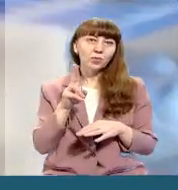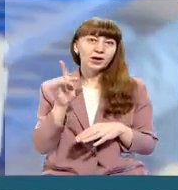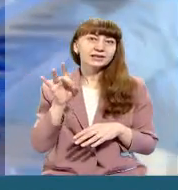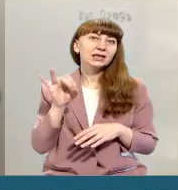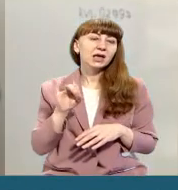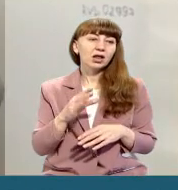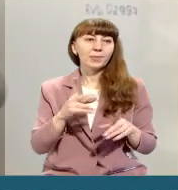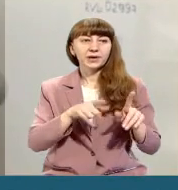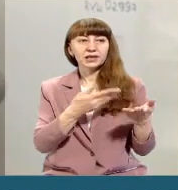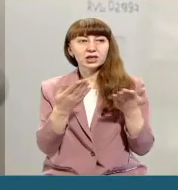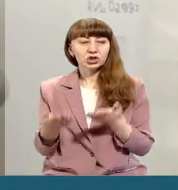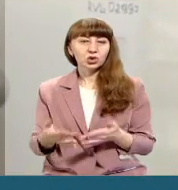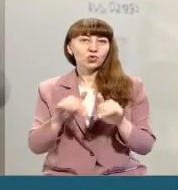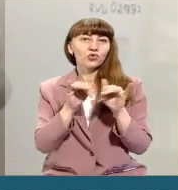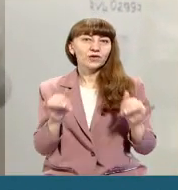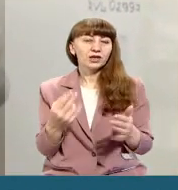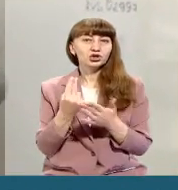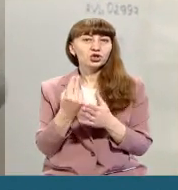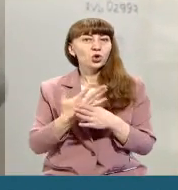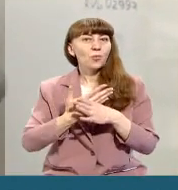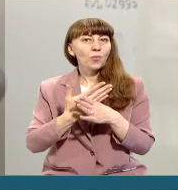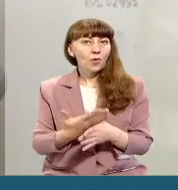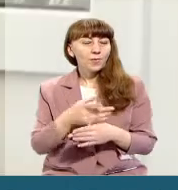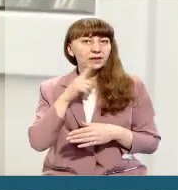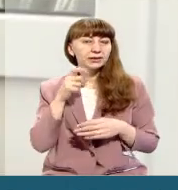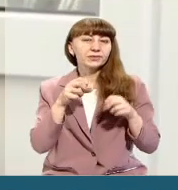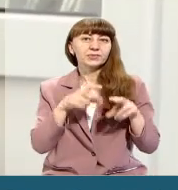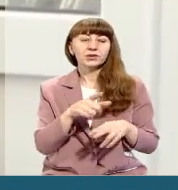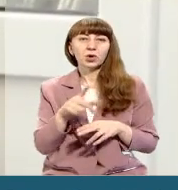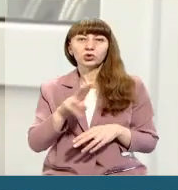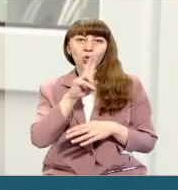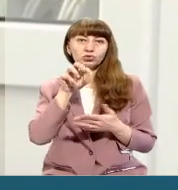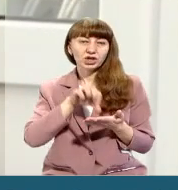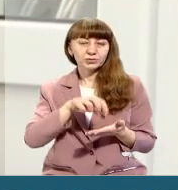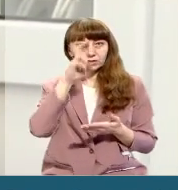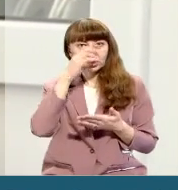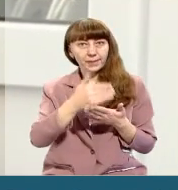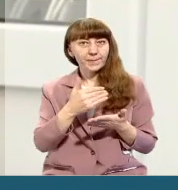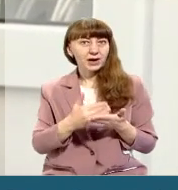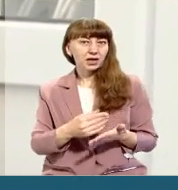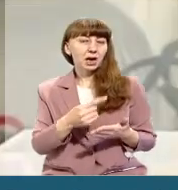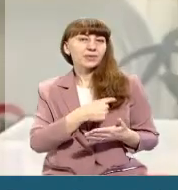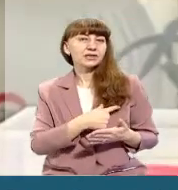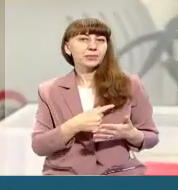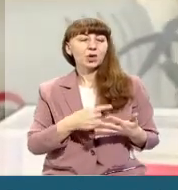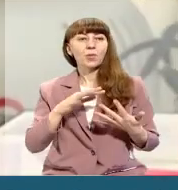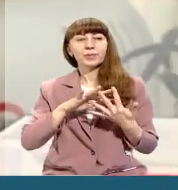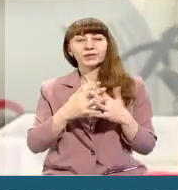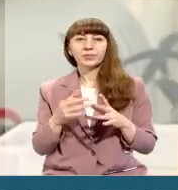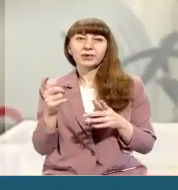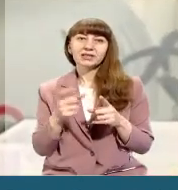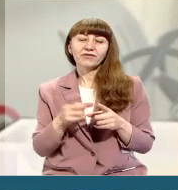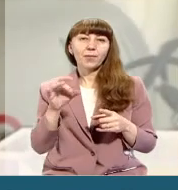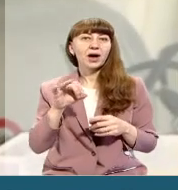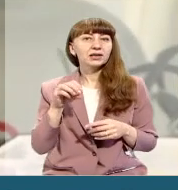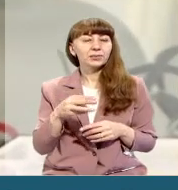увеличить подъёмные пособия молодым специалистам участникам госпрограммы с дипломом в село также в населённых пунктах по словам Акима области